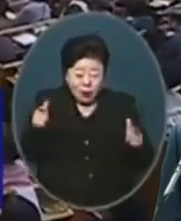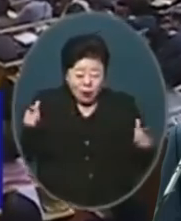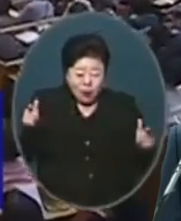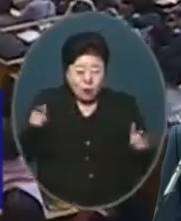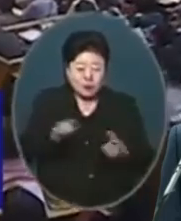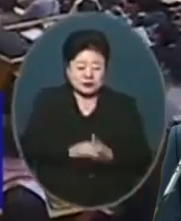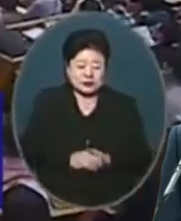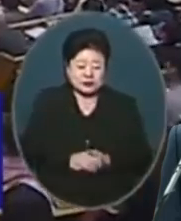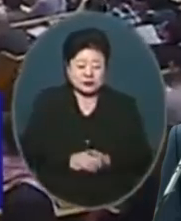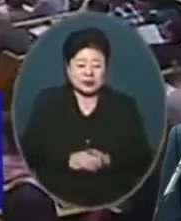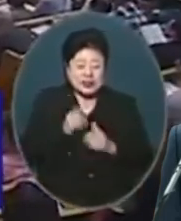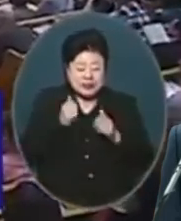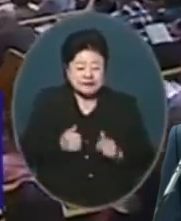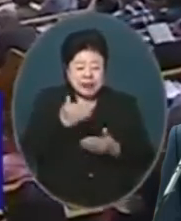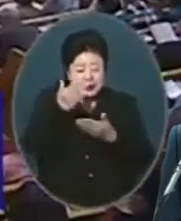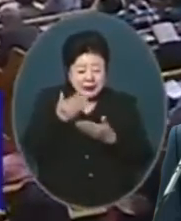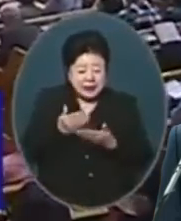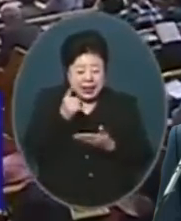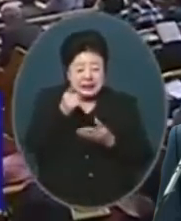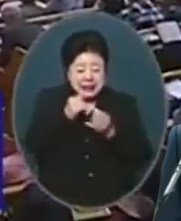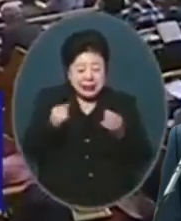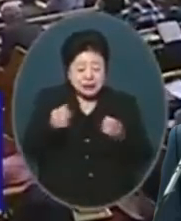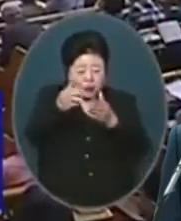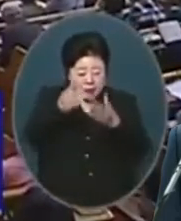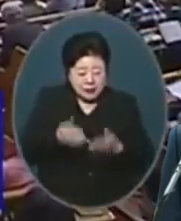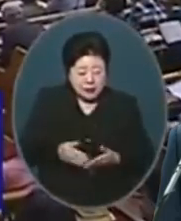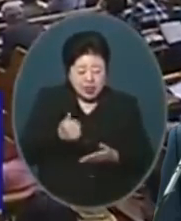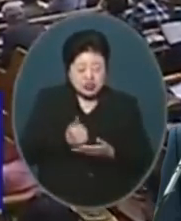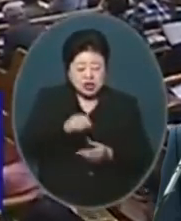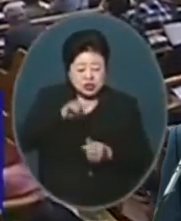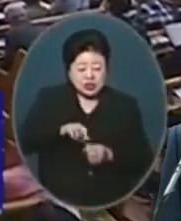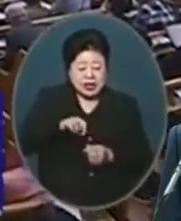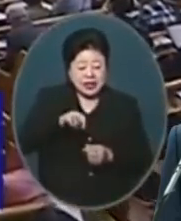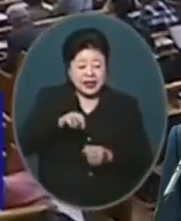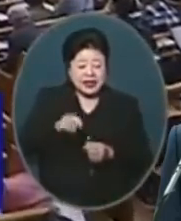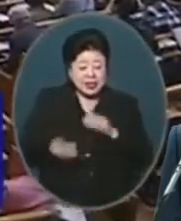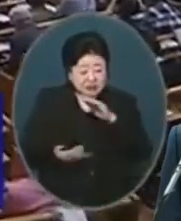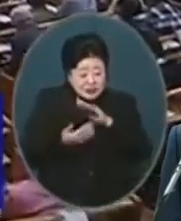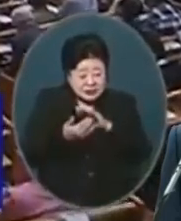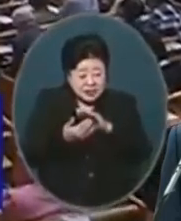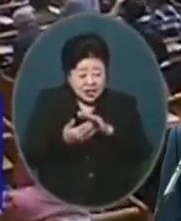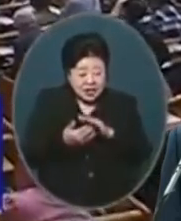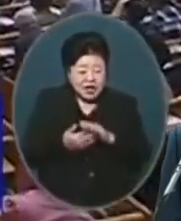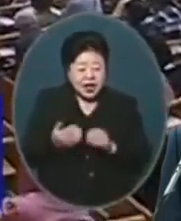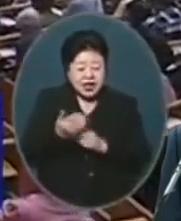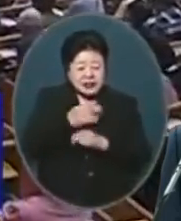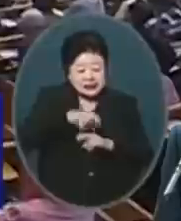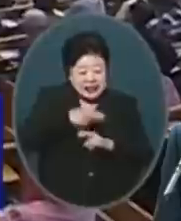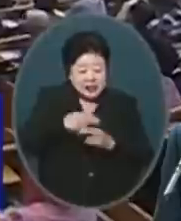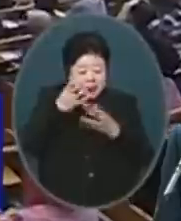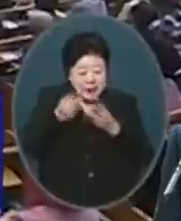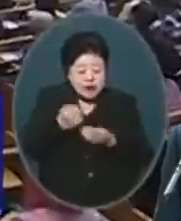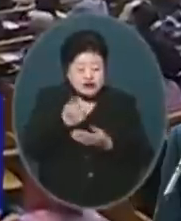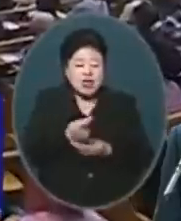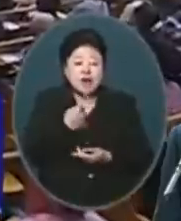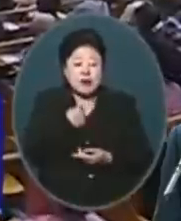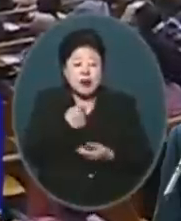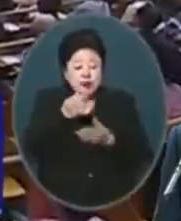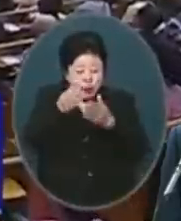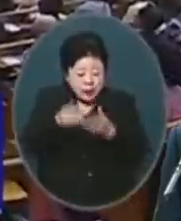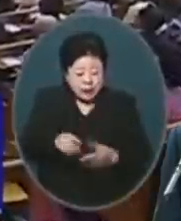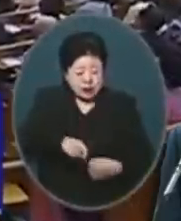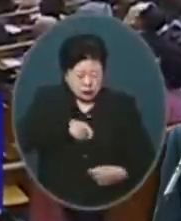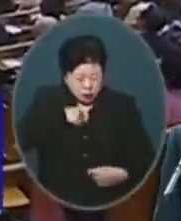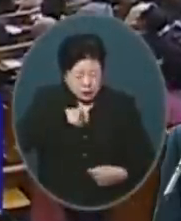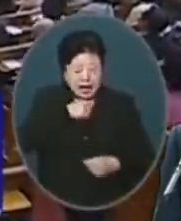아니하니 심판은 한 사람으로 말미암아 정죄에 이르렀으나 은사는 많은 범죄로 말미암아